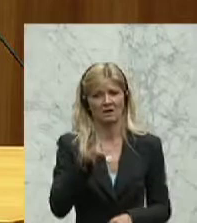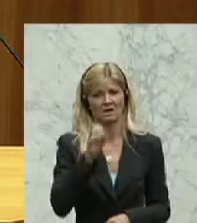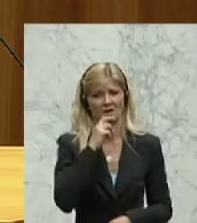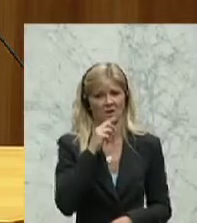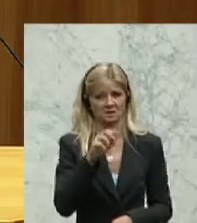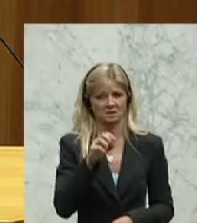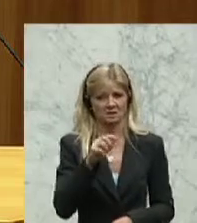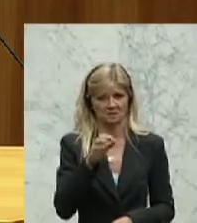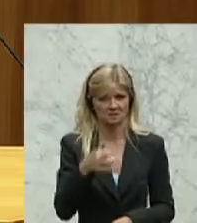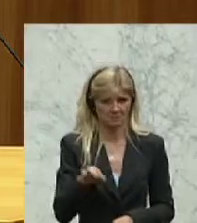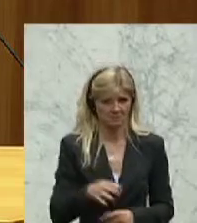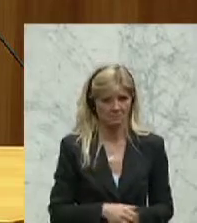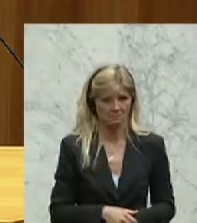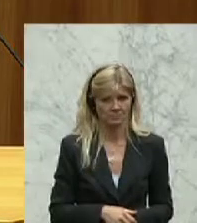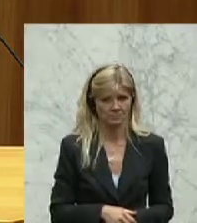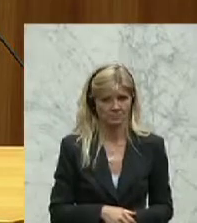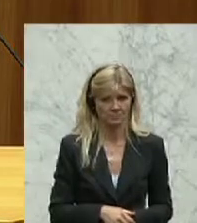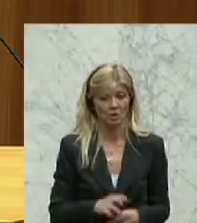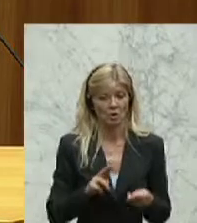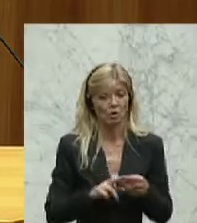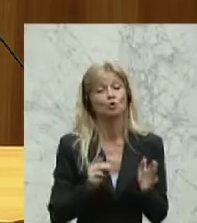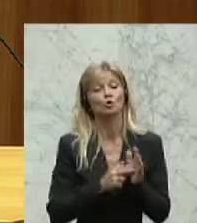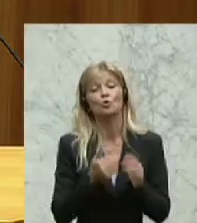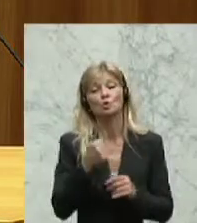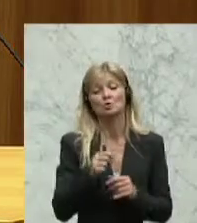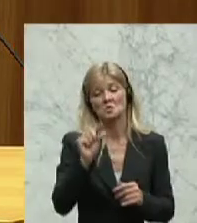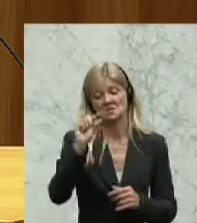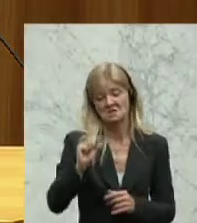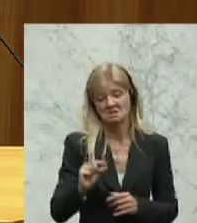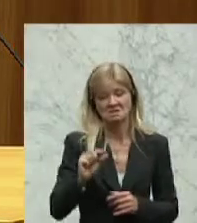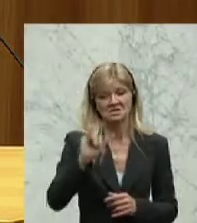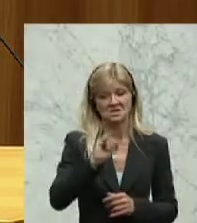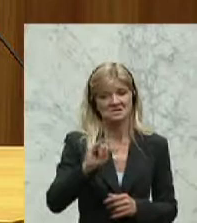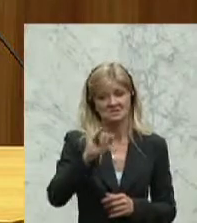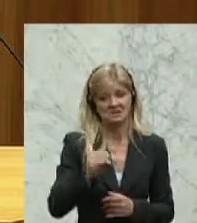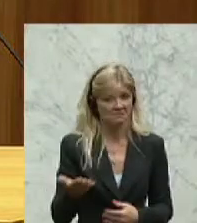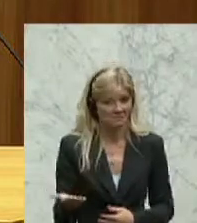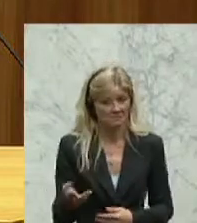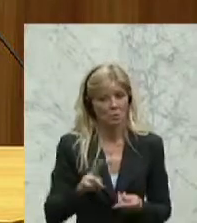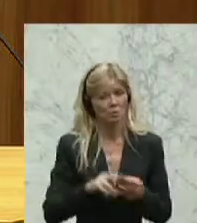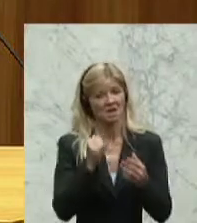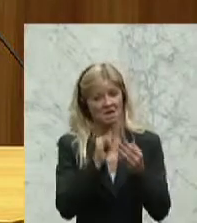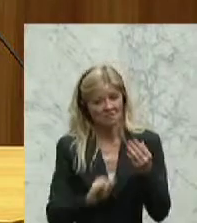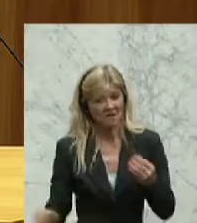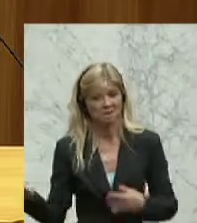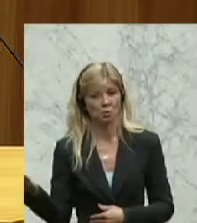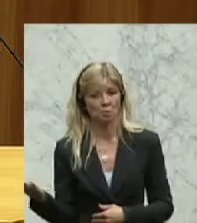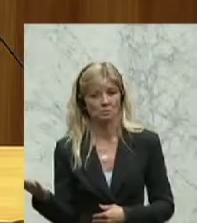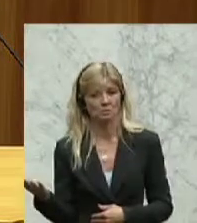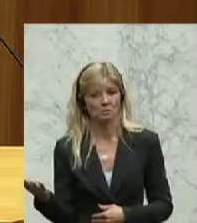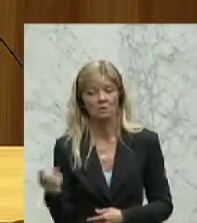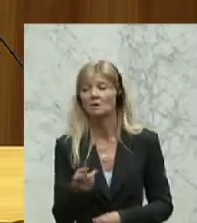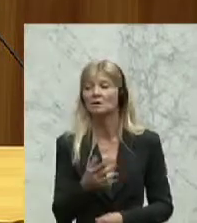zusätzlich die niedere zinsbelastung beziehung der niedrigen zinsen und die inflation wir haben wir derzeit schon eine